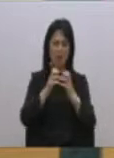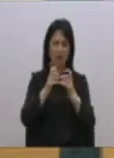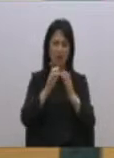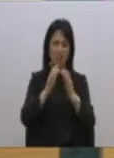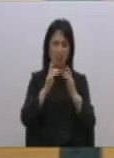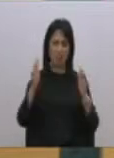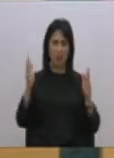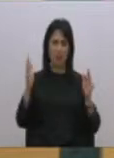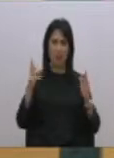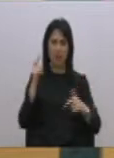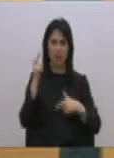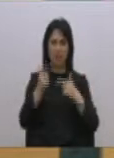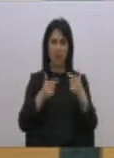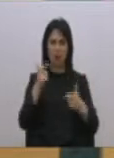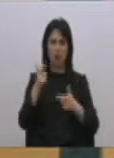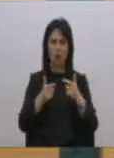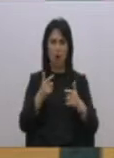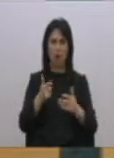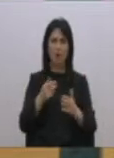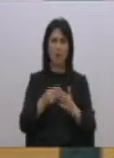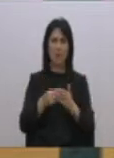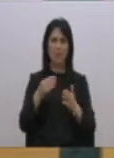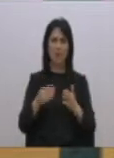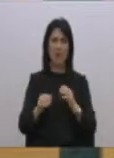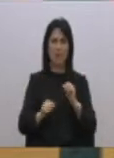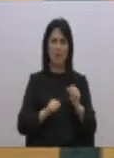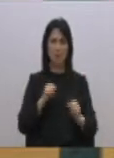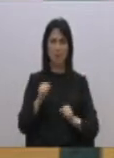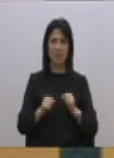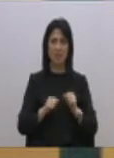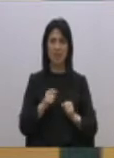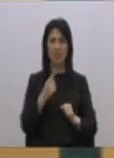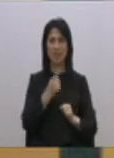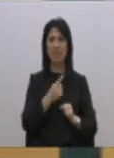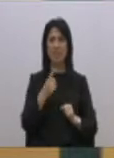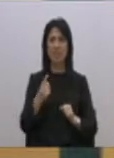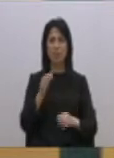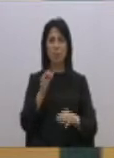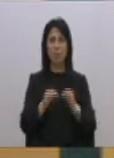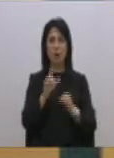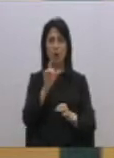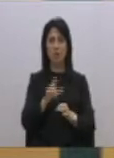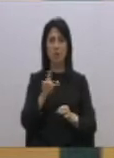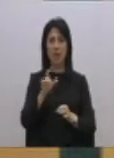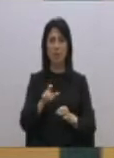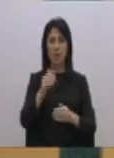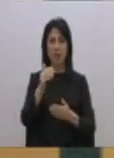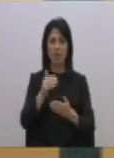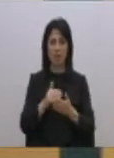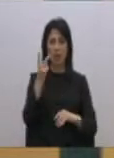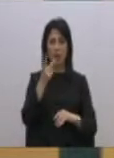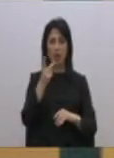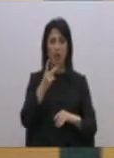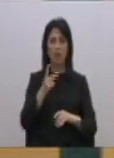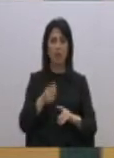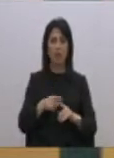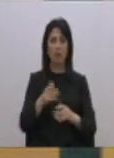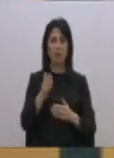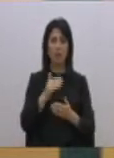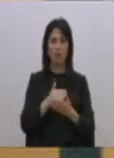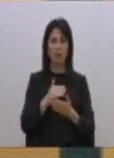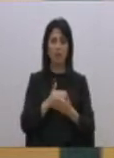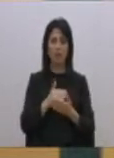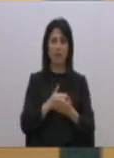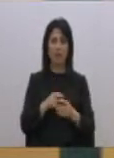კამპანია შეუწყობა დისკრედიტაციის მცდელობას თითოეული მოსამართლეზე, ვინც განიხილა საქმე.